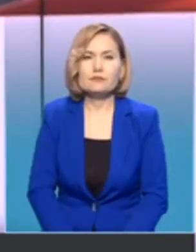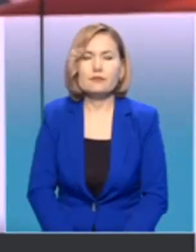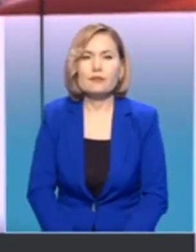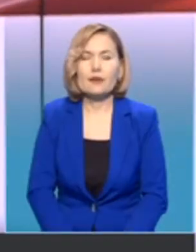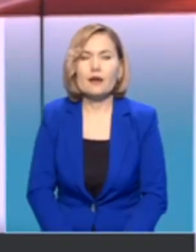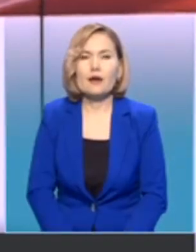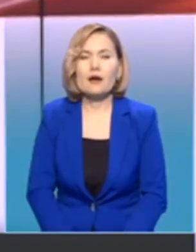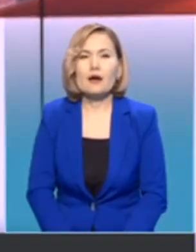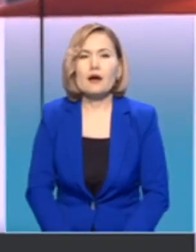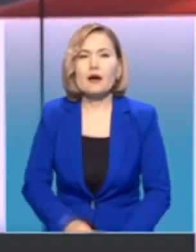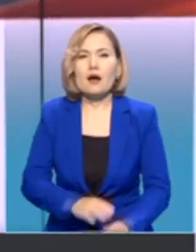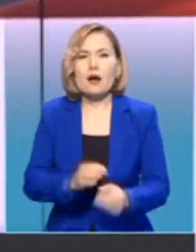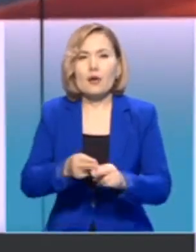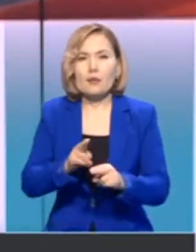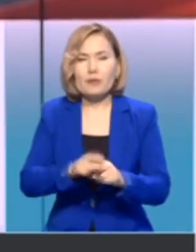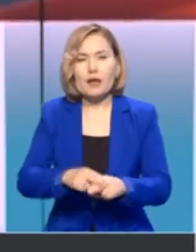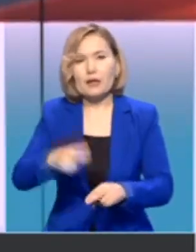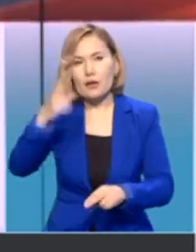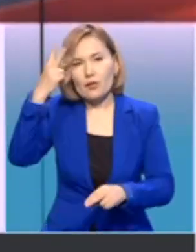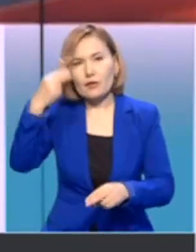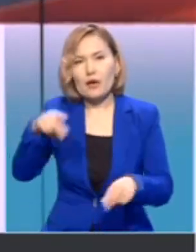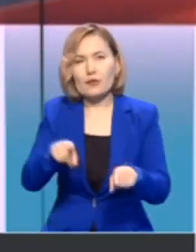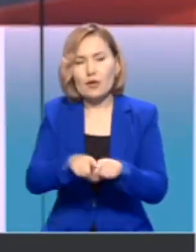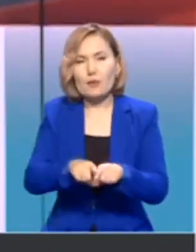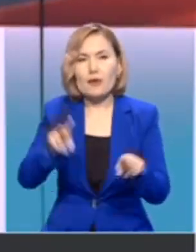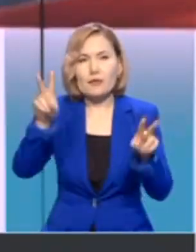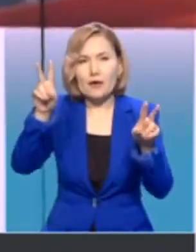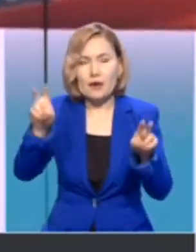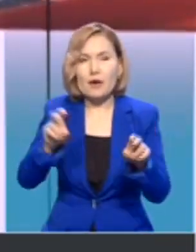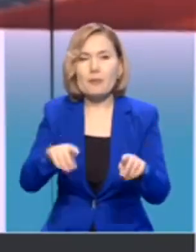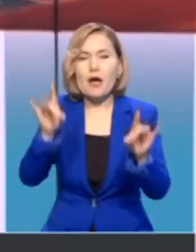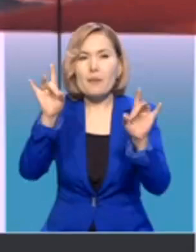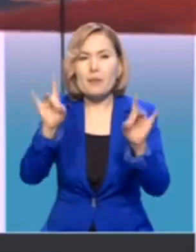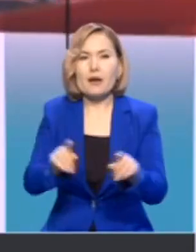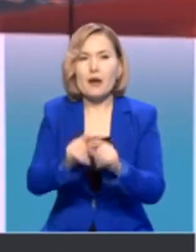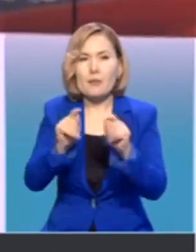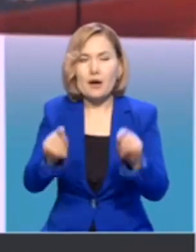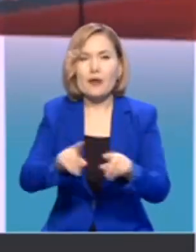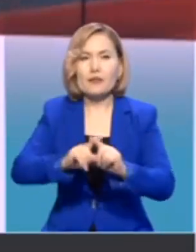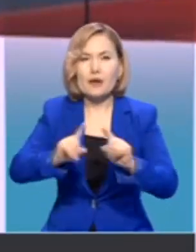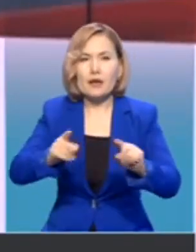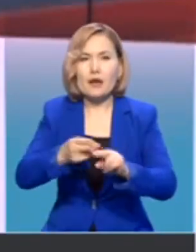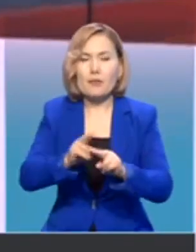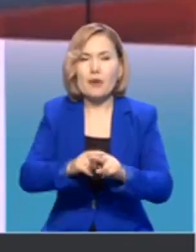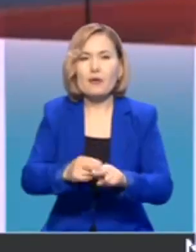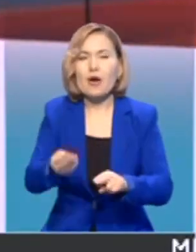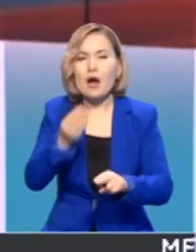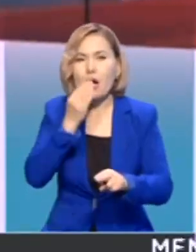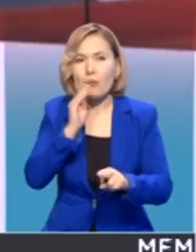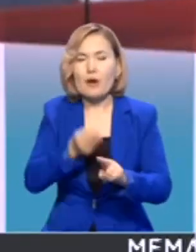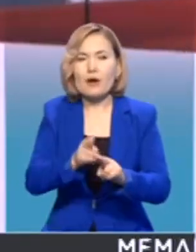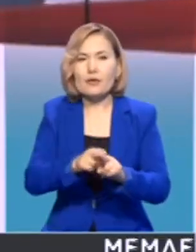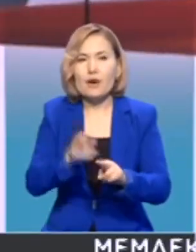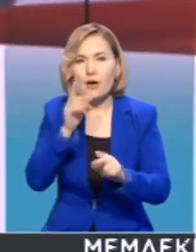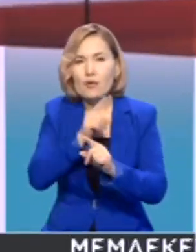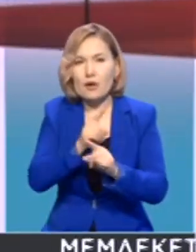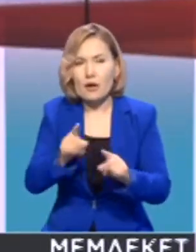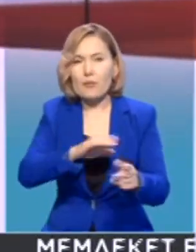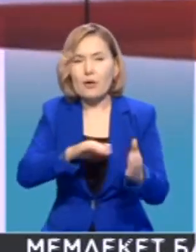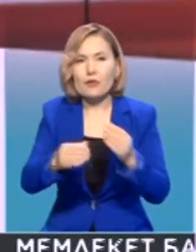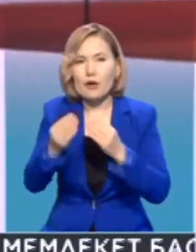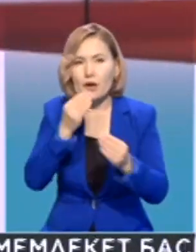Тамақты сырап қылмаңызшы, өтініш Бельгияда осында атаумен мейрамхана ашылды. Ерекшелігі ас мәзірі сақтау мерзімі